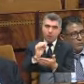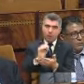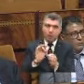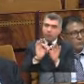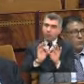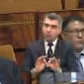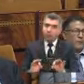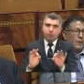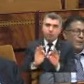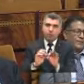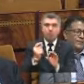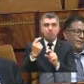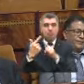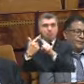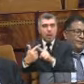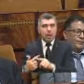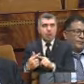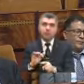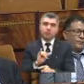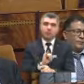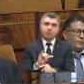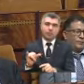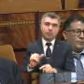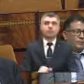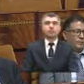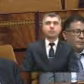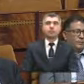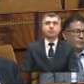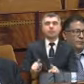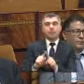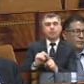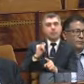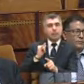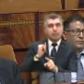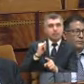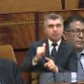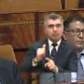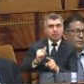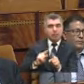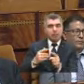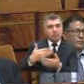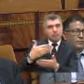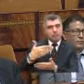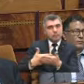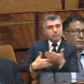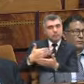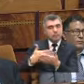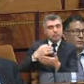أو بعد مالي عفوا، فهذا الشيء غير مقنع. وبالتالي فكنبقاو دائما كتحدد القرارات ديالنا